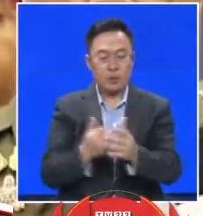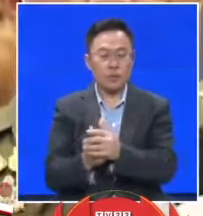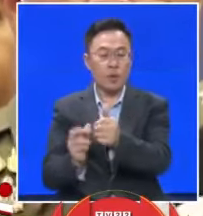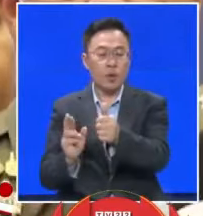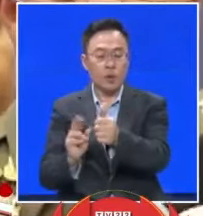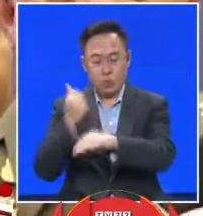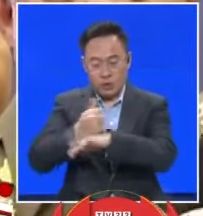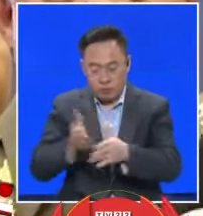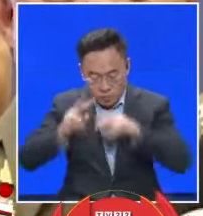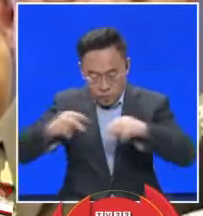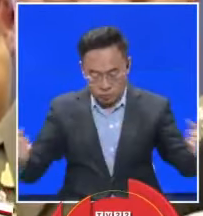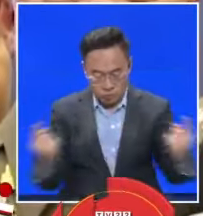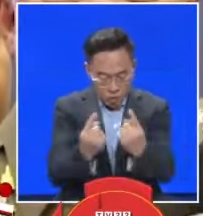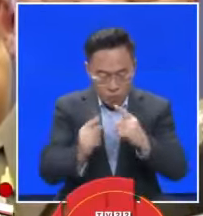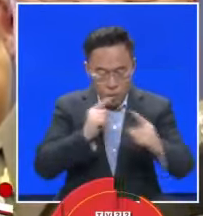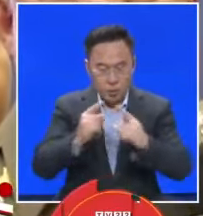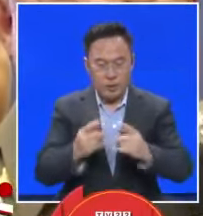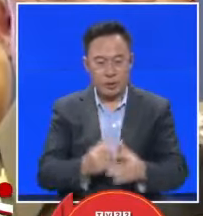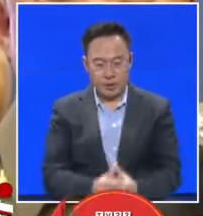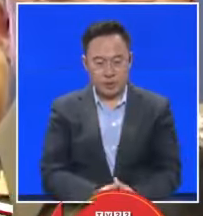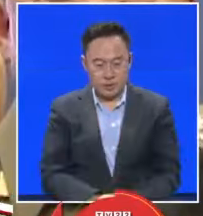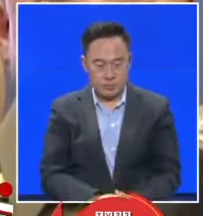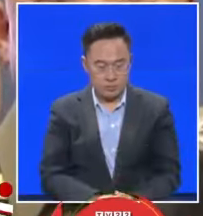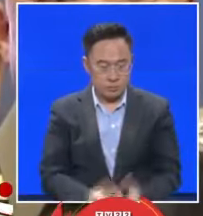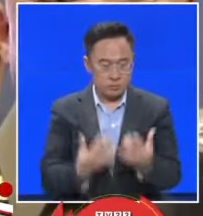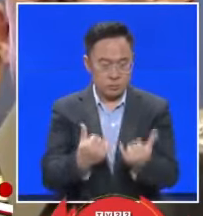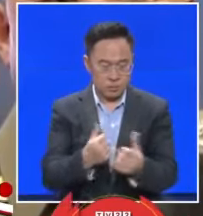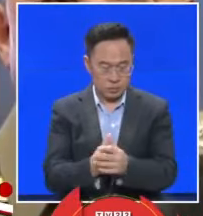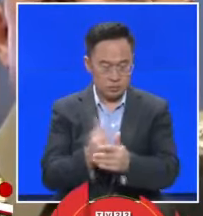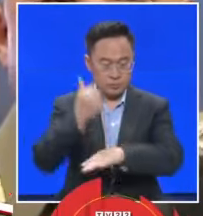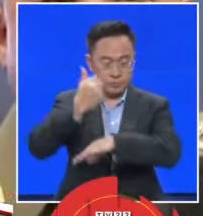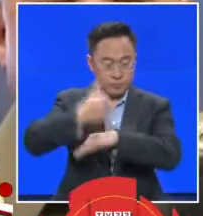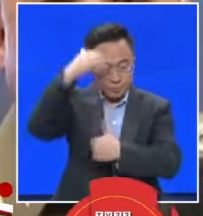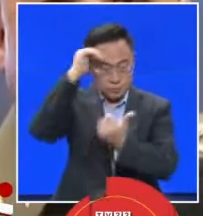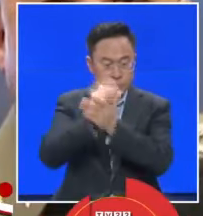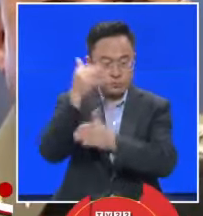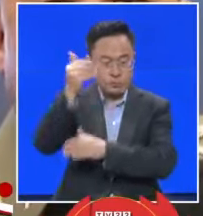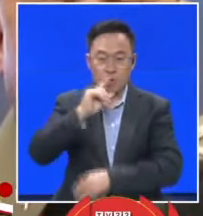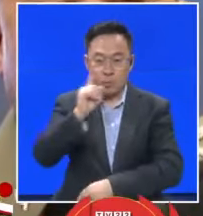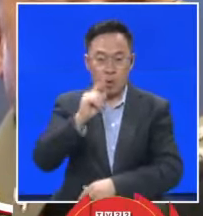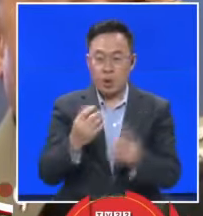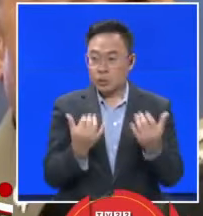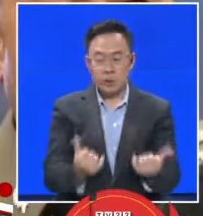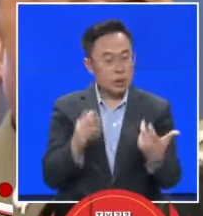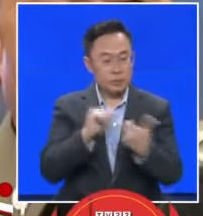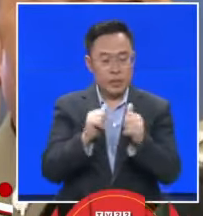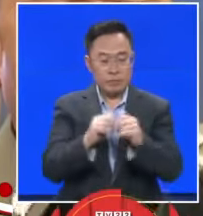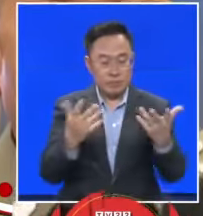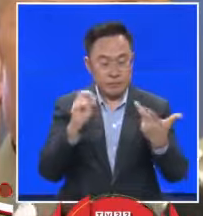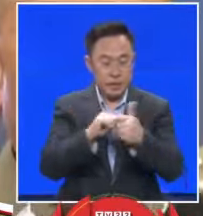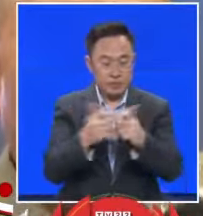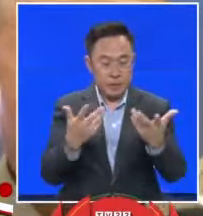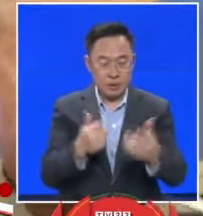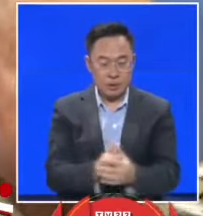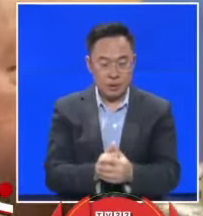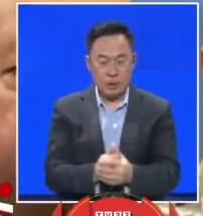างพลเอกต่อสักครับบอกว่าตอนนี้คุยกับทีมของบิ๊กโจ๊กแล้วฮะถึงตอนนี้ผบ.ตร.ยังไม่กังวลอะไรนะฮะบอกว่